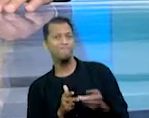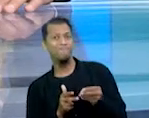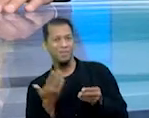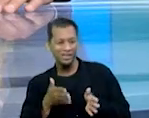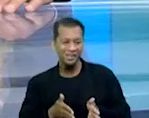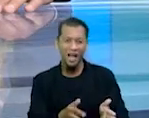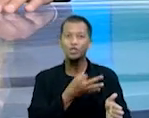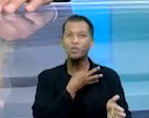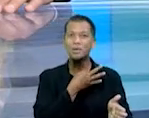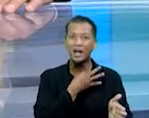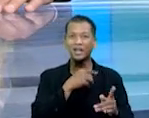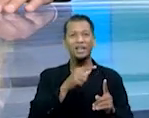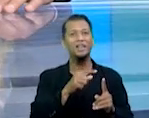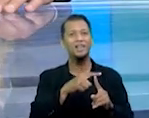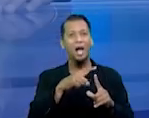Jalan Sudirman Tamrin.